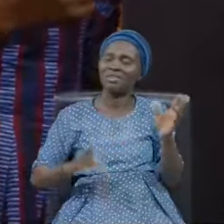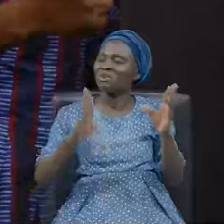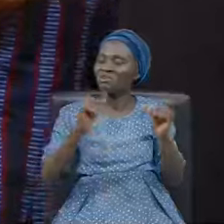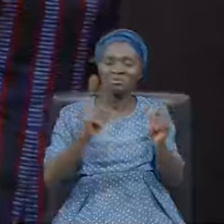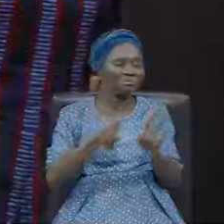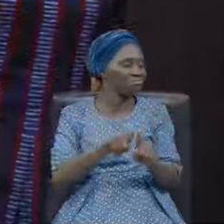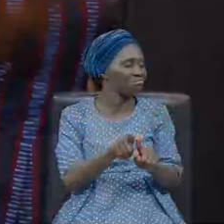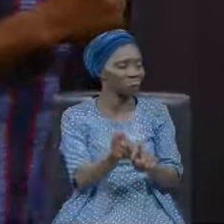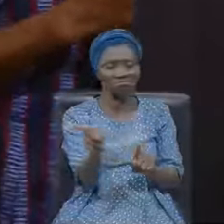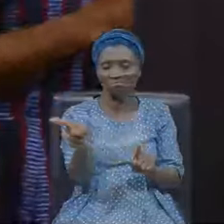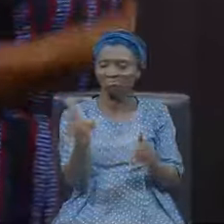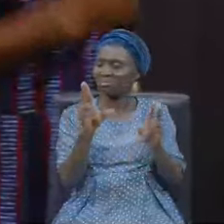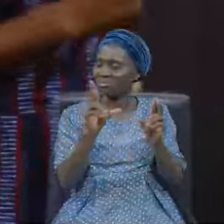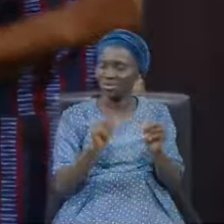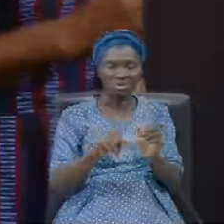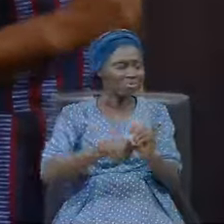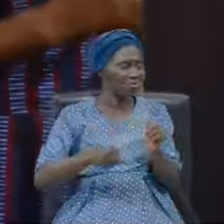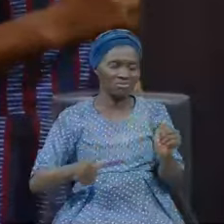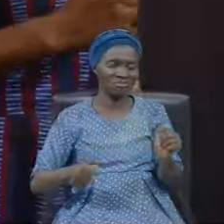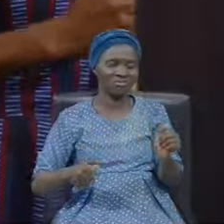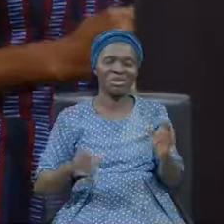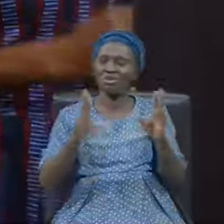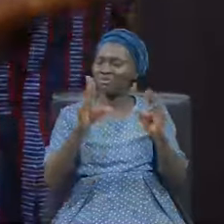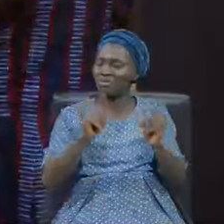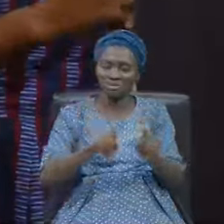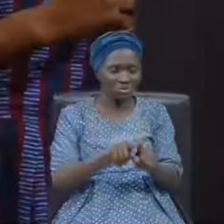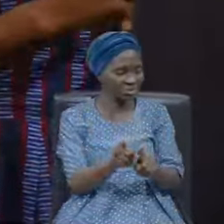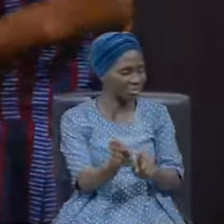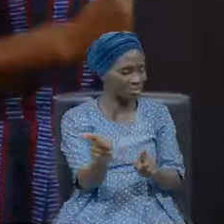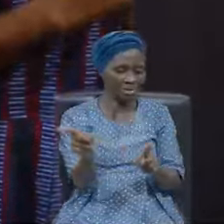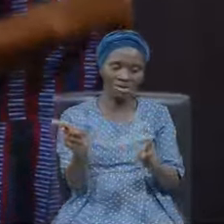retour, pas de retour.